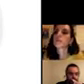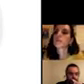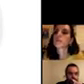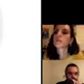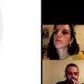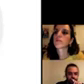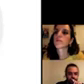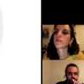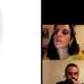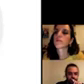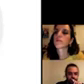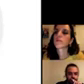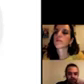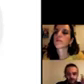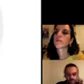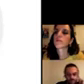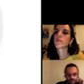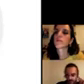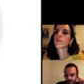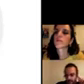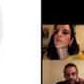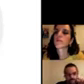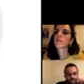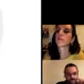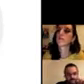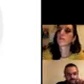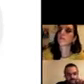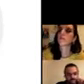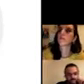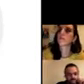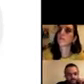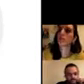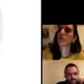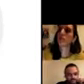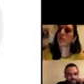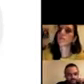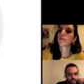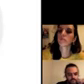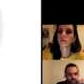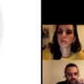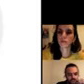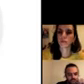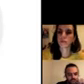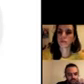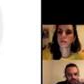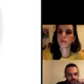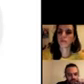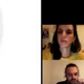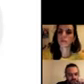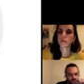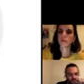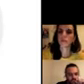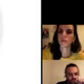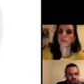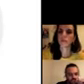kırmızı çizgiler olarak görebilecek temel ilkeler. Ve yine bunların projeye yansıması konusunda